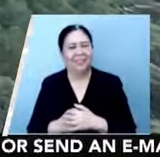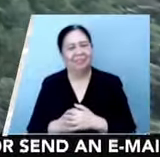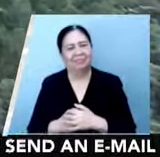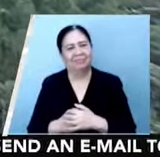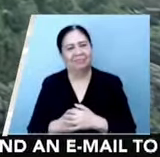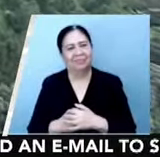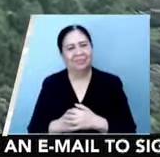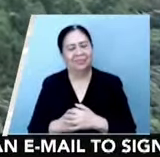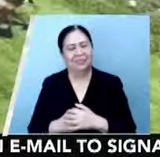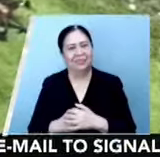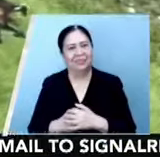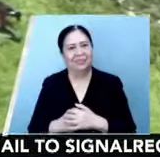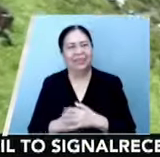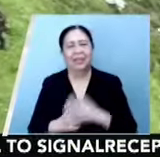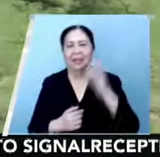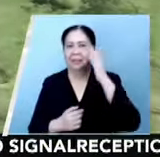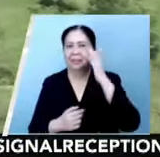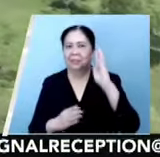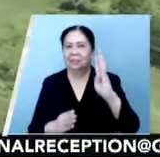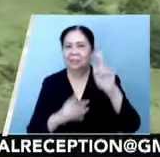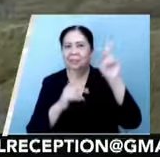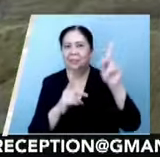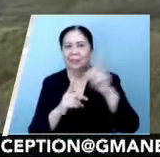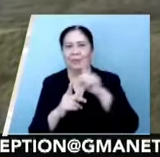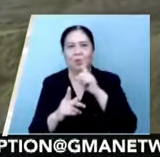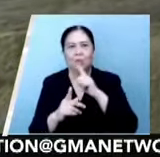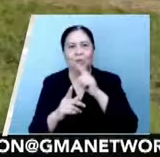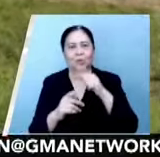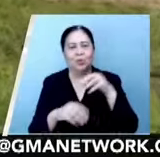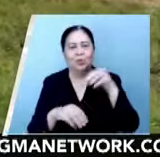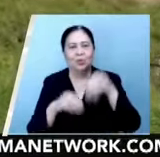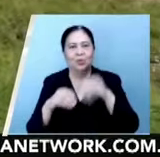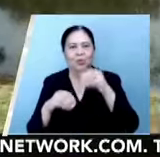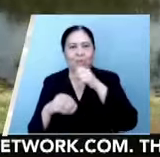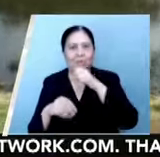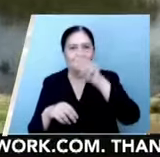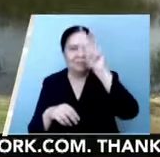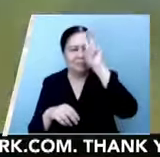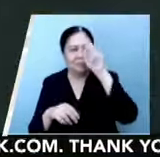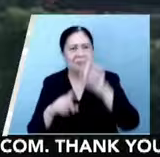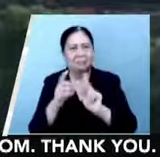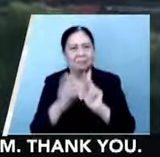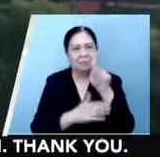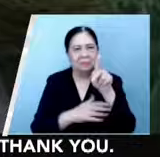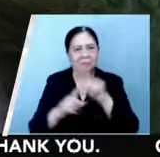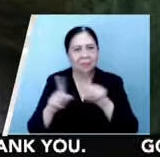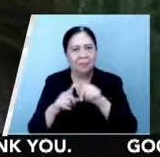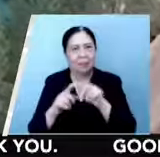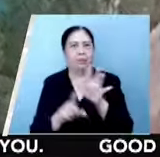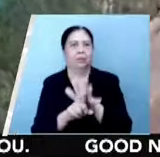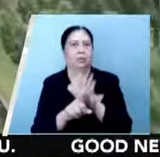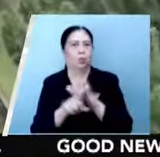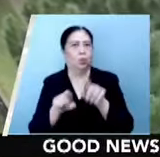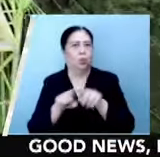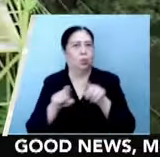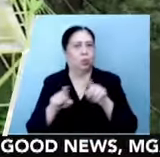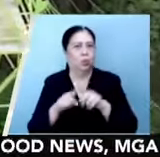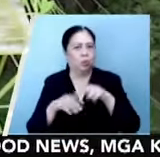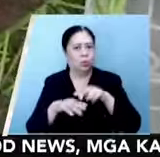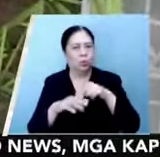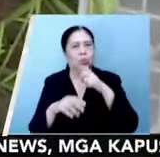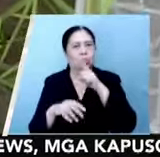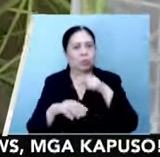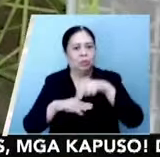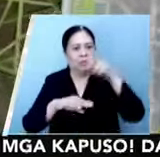Di lang kilala ang Bukidnon for its sprawling banana plantation and relaxing views. Dahil dinarayo rin ito ng adrenaline junkies na